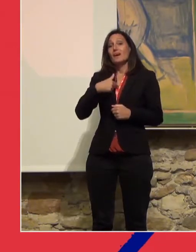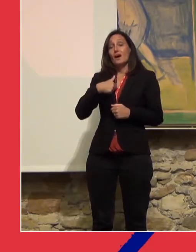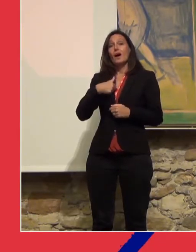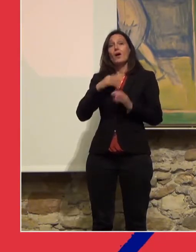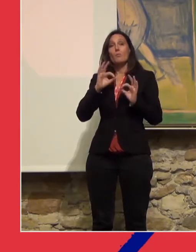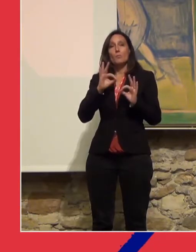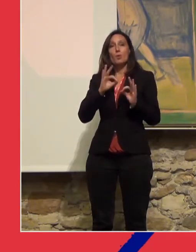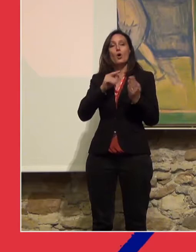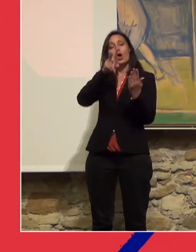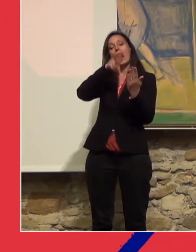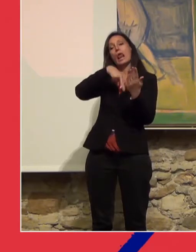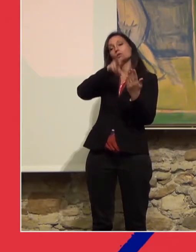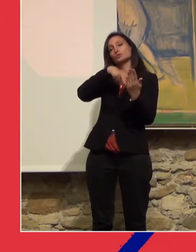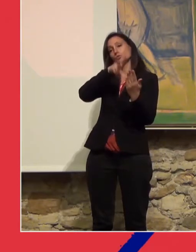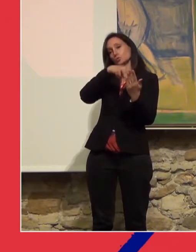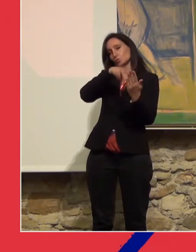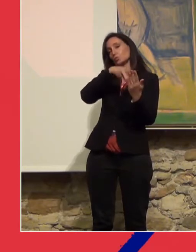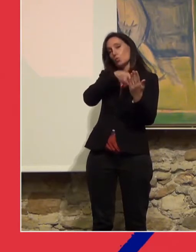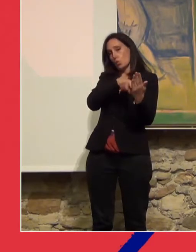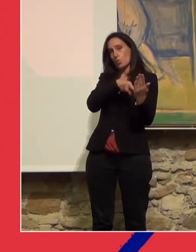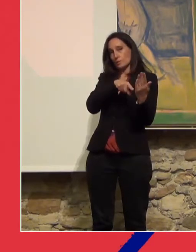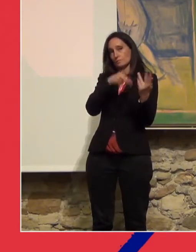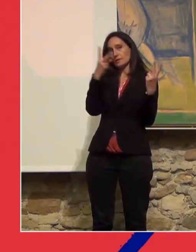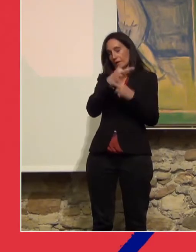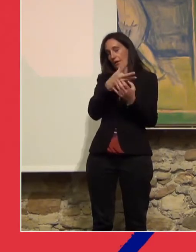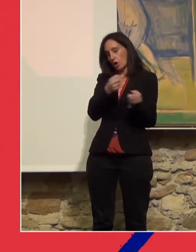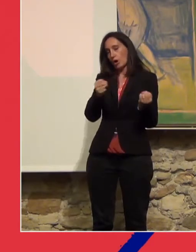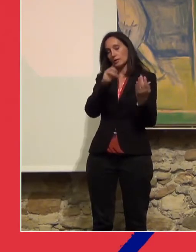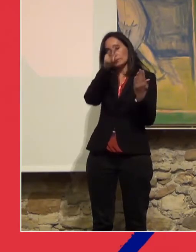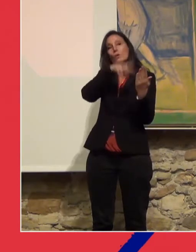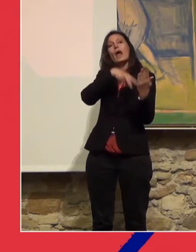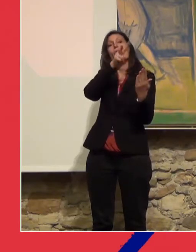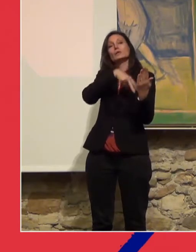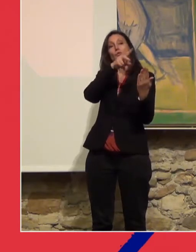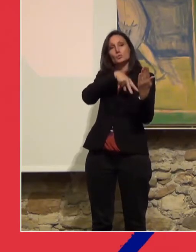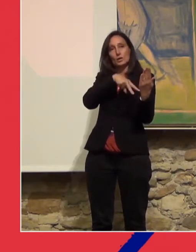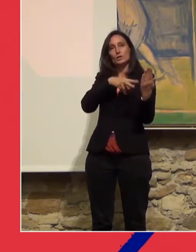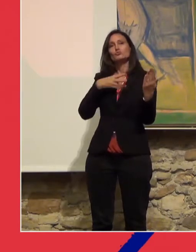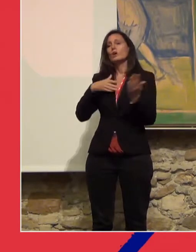e di fatto, aiutandomi con gli appunti che ho steso.